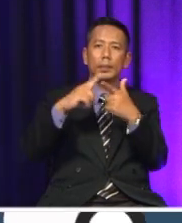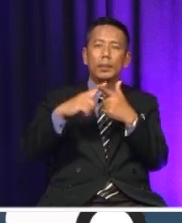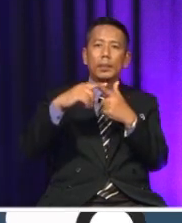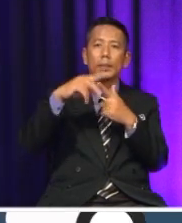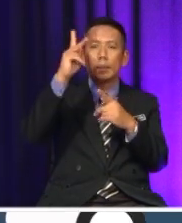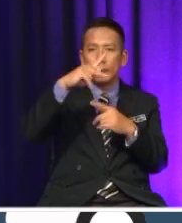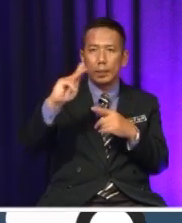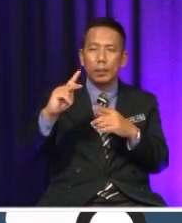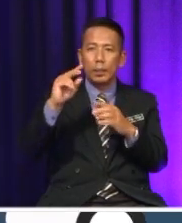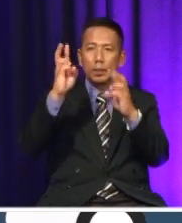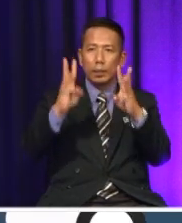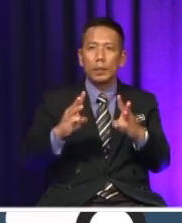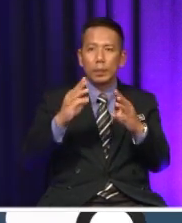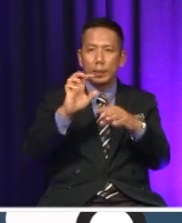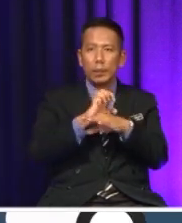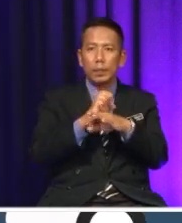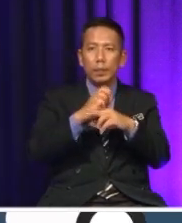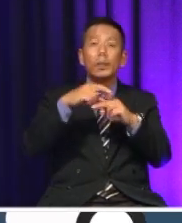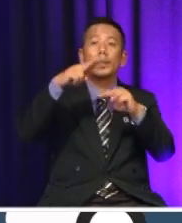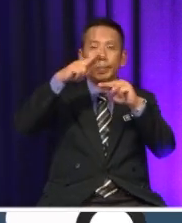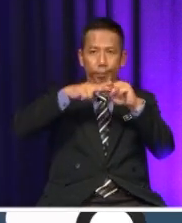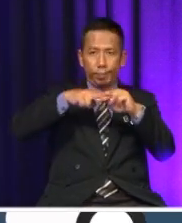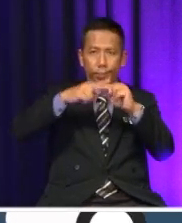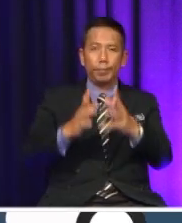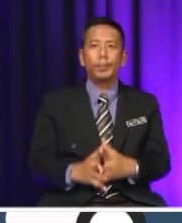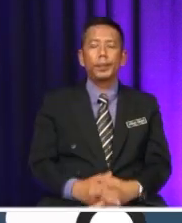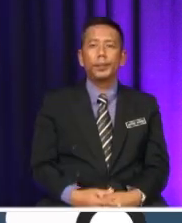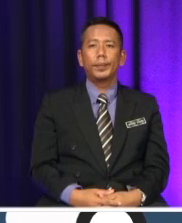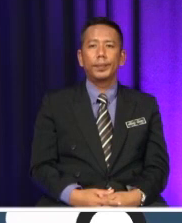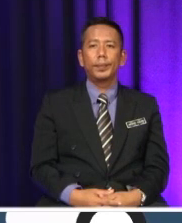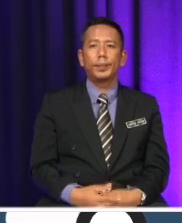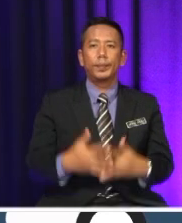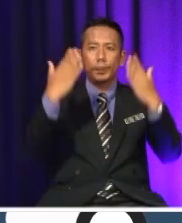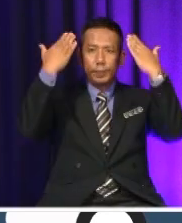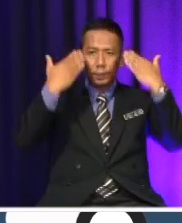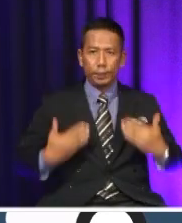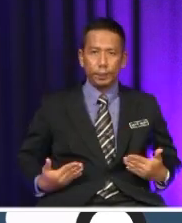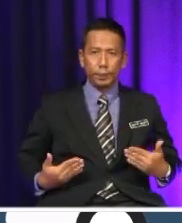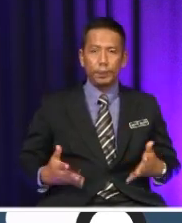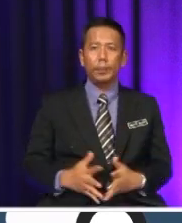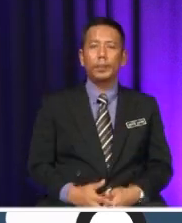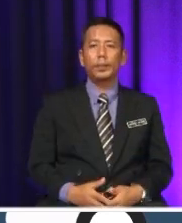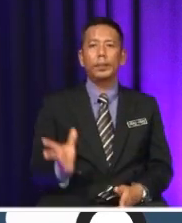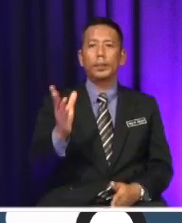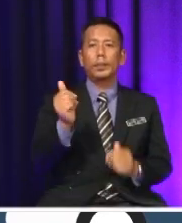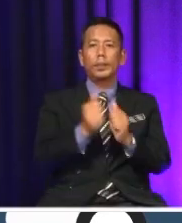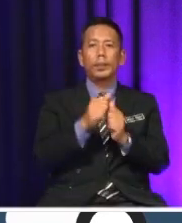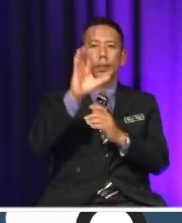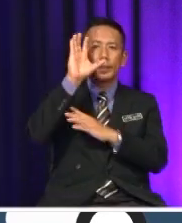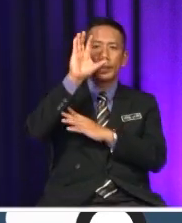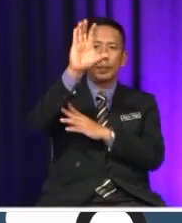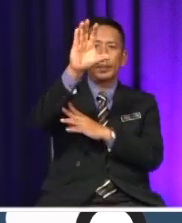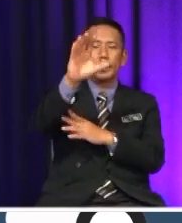memastikan warga Mas dalam keadaan duduk menegok menegak dengan